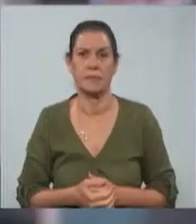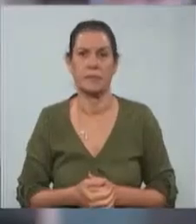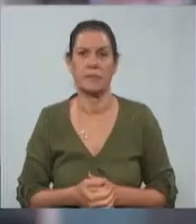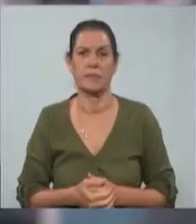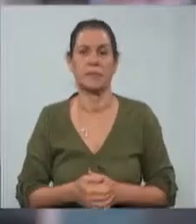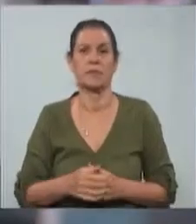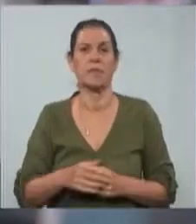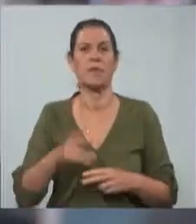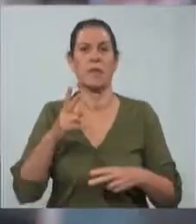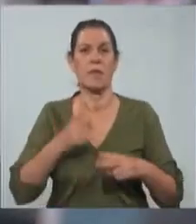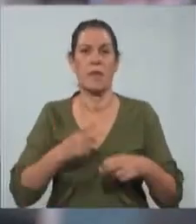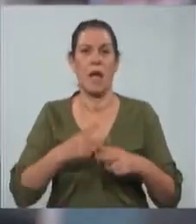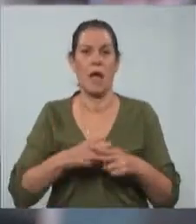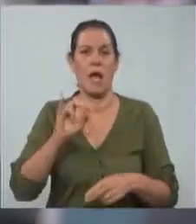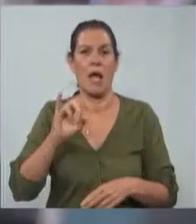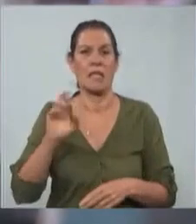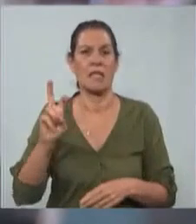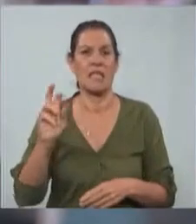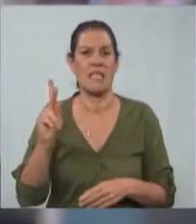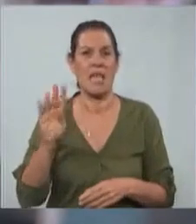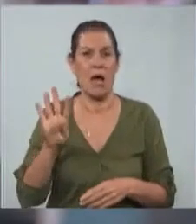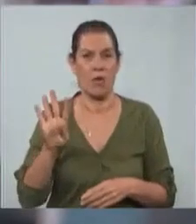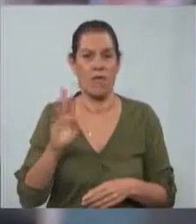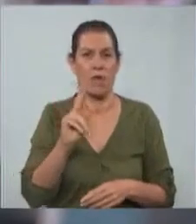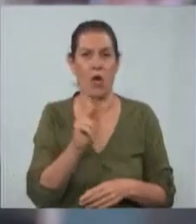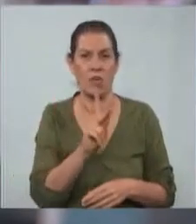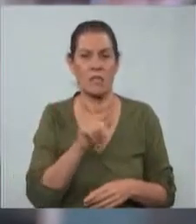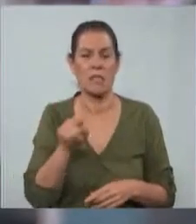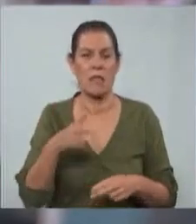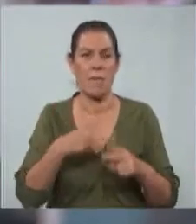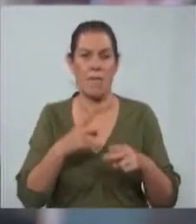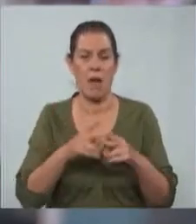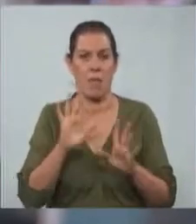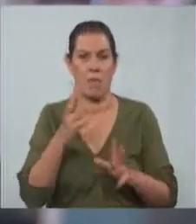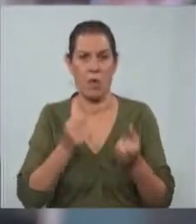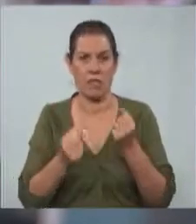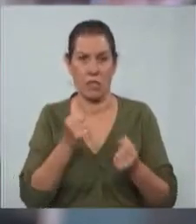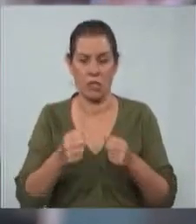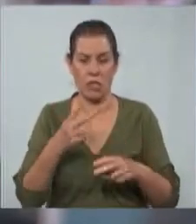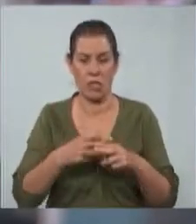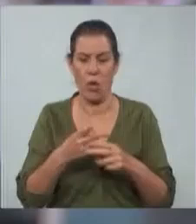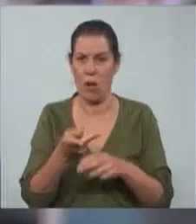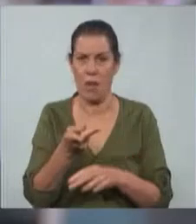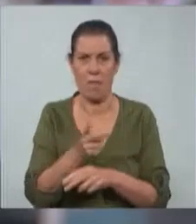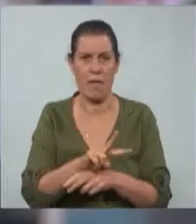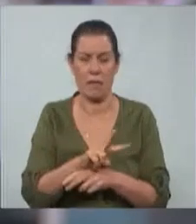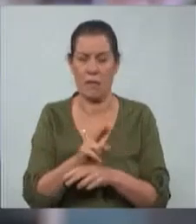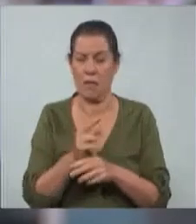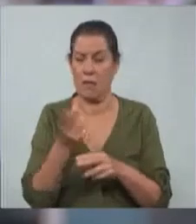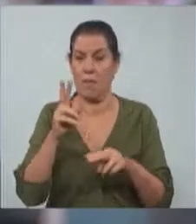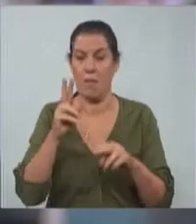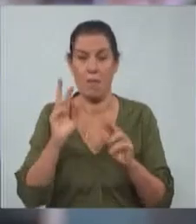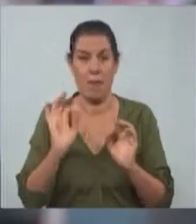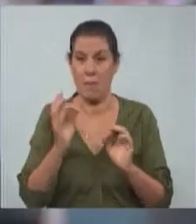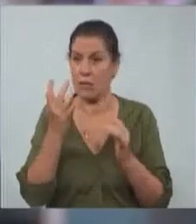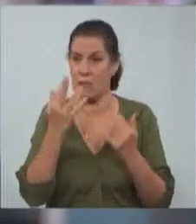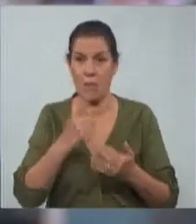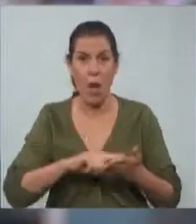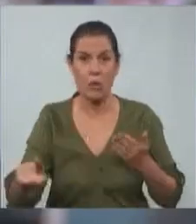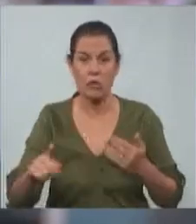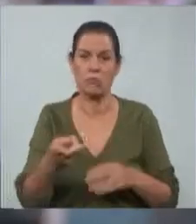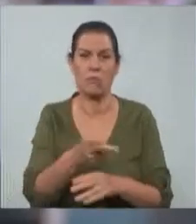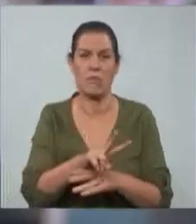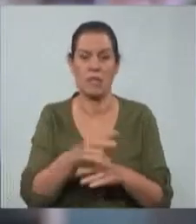מחלת יעקב קרויצפלד נחשבת לאחת הקטלניות ביותר, כשהחולים בה מתים בתוך חודשים אחדים. כעת הטיפול הניסיוני הראשון